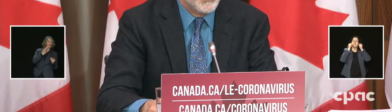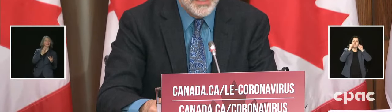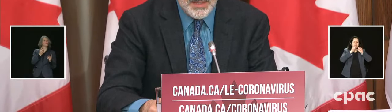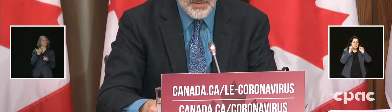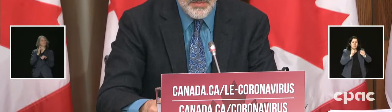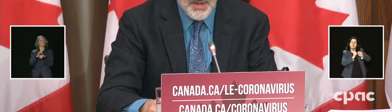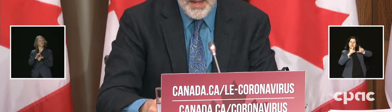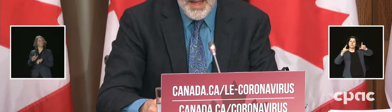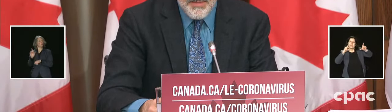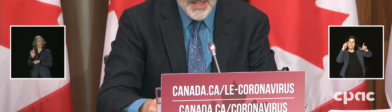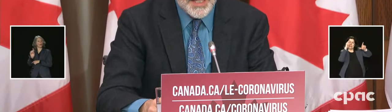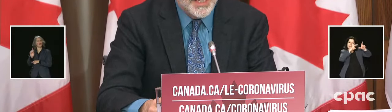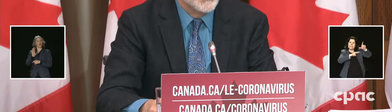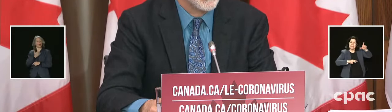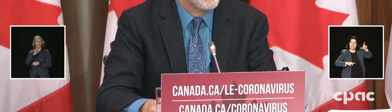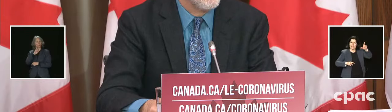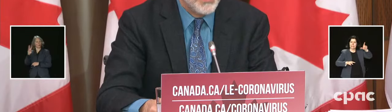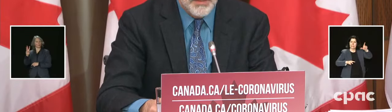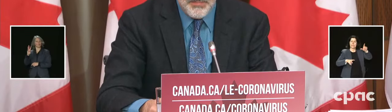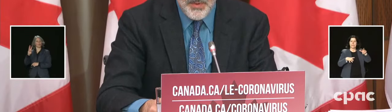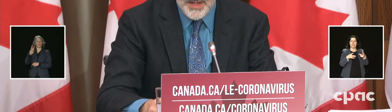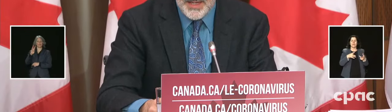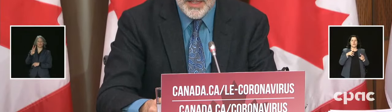la COVID-19 à